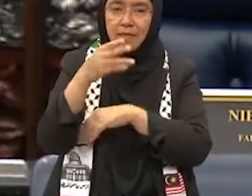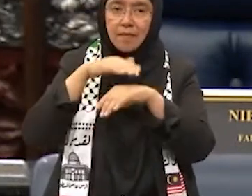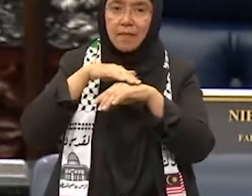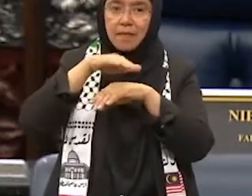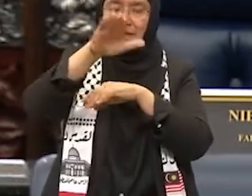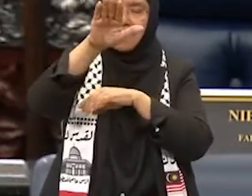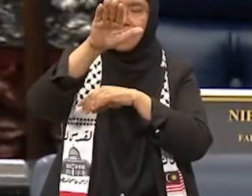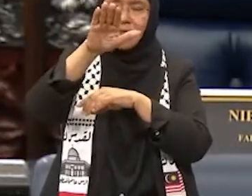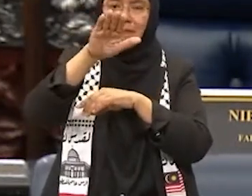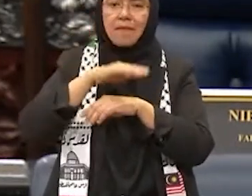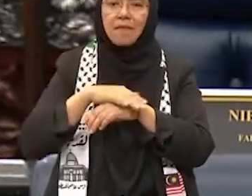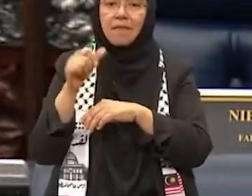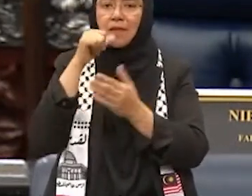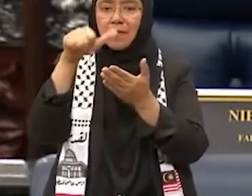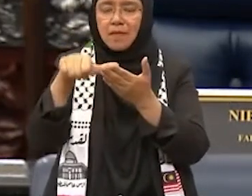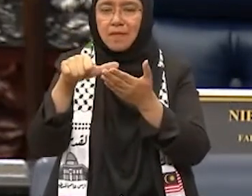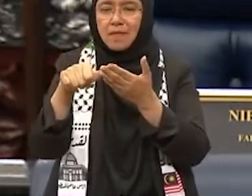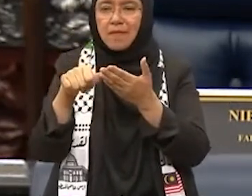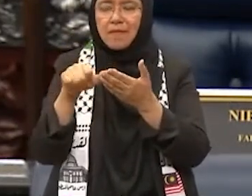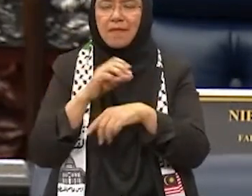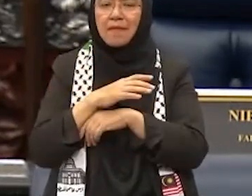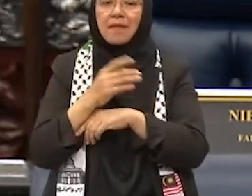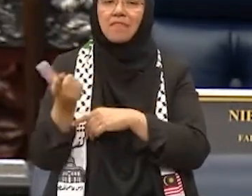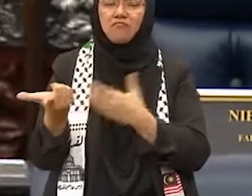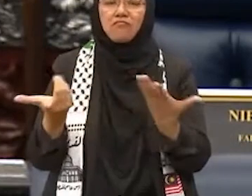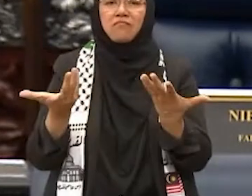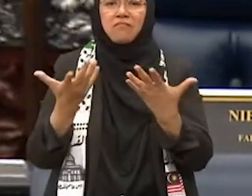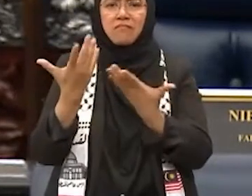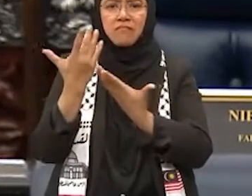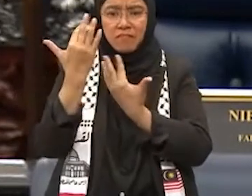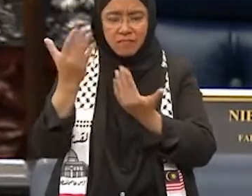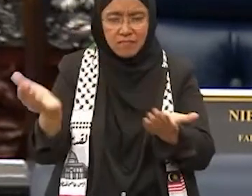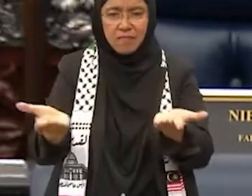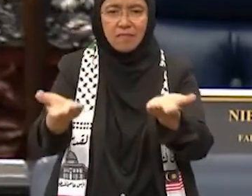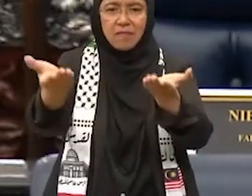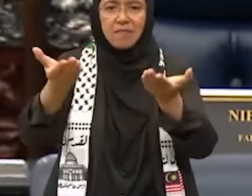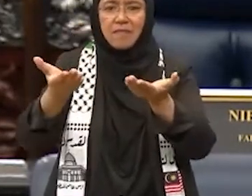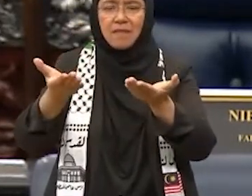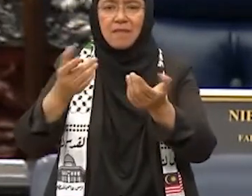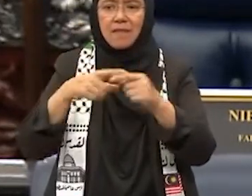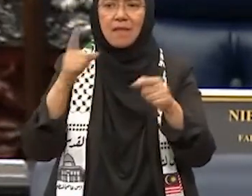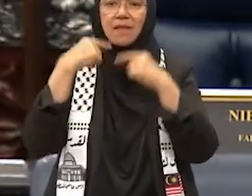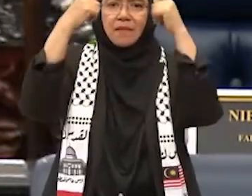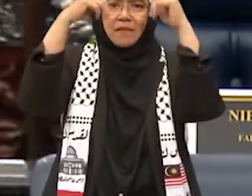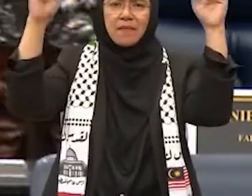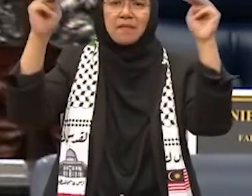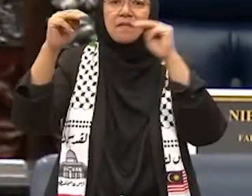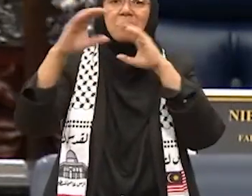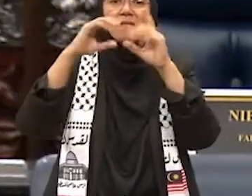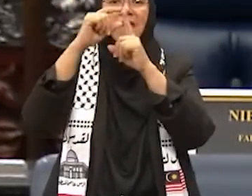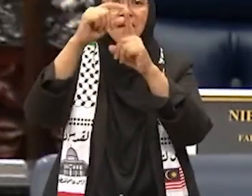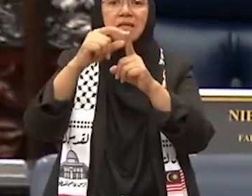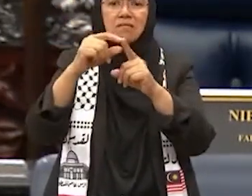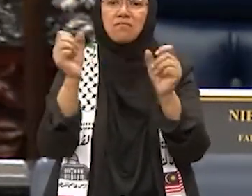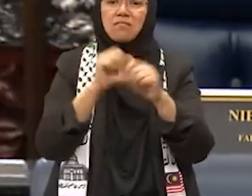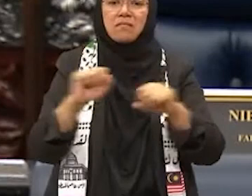etika kewartawanan ya kita sedia seperti perdana menteri sebutkan hari itu dia sedia untuk memaafkan dan tidak menjadi